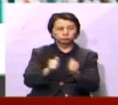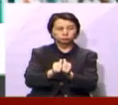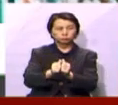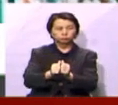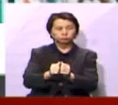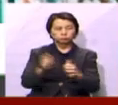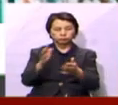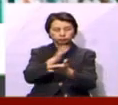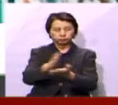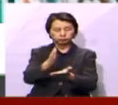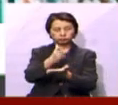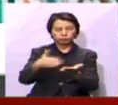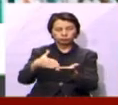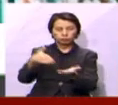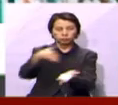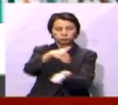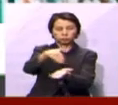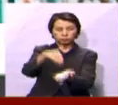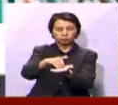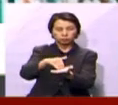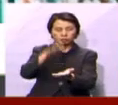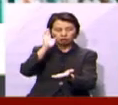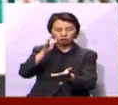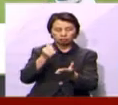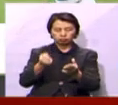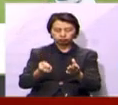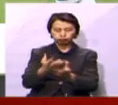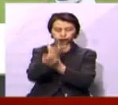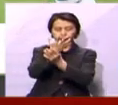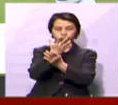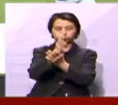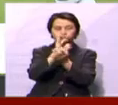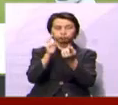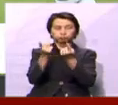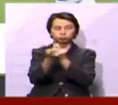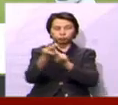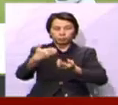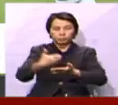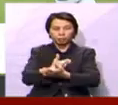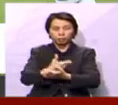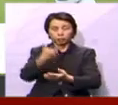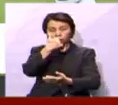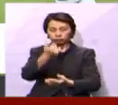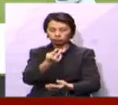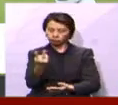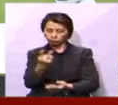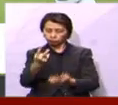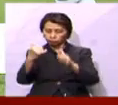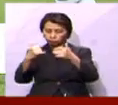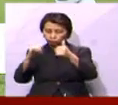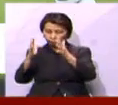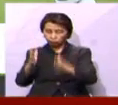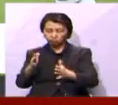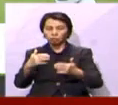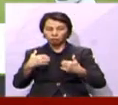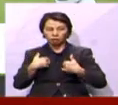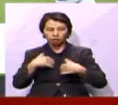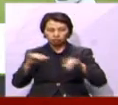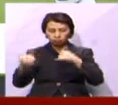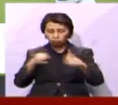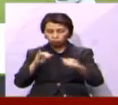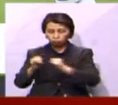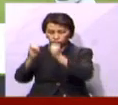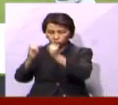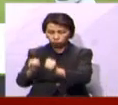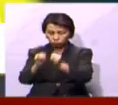Kuyat di bahagian tengah dijangka bakal mencetuskan fenomena baru memandangkan kedua-dua pemain itu memiliki aksi